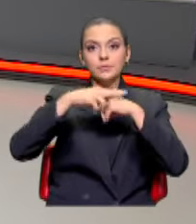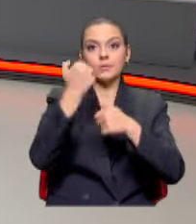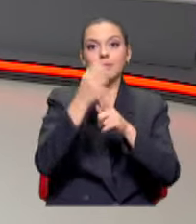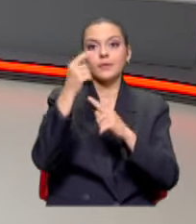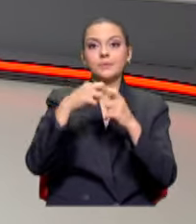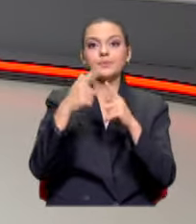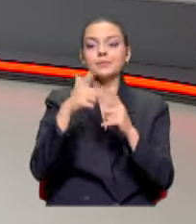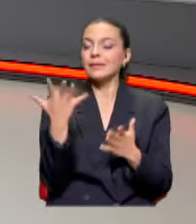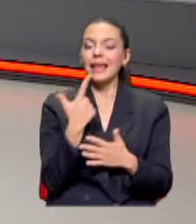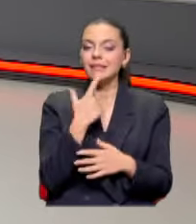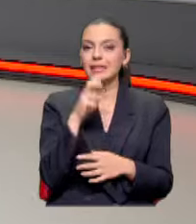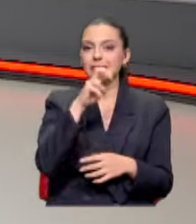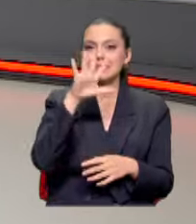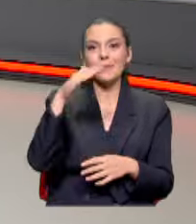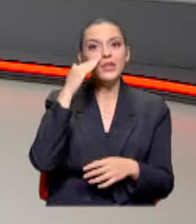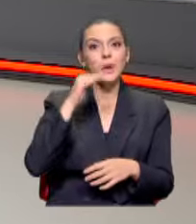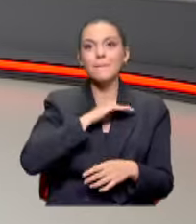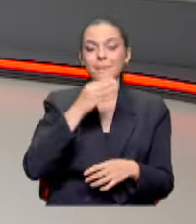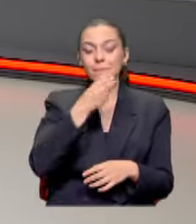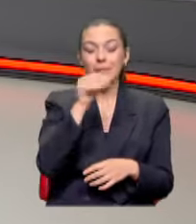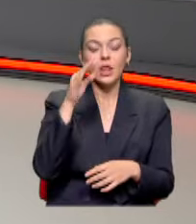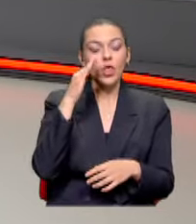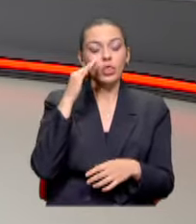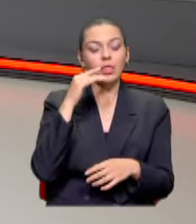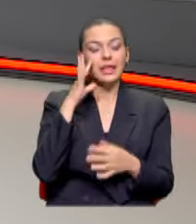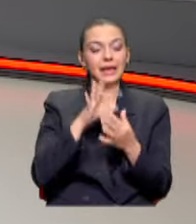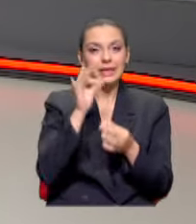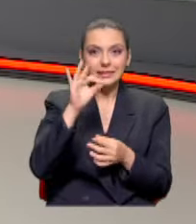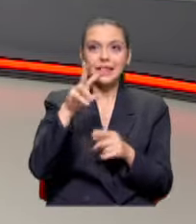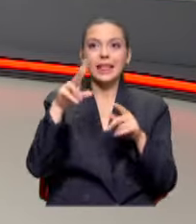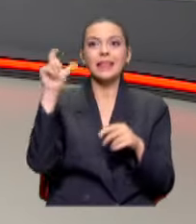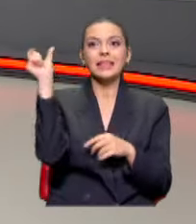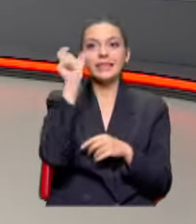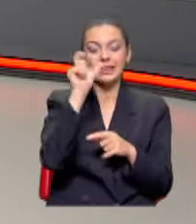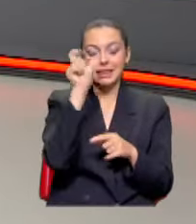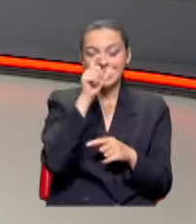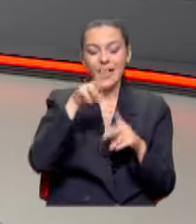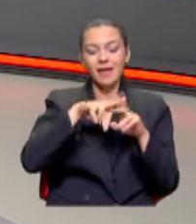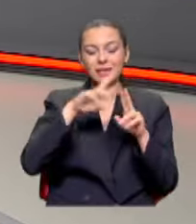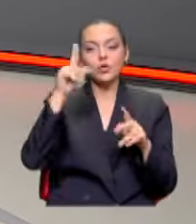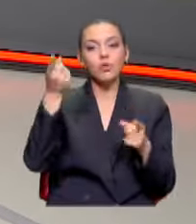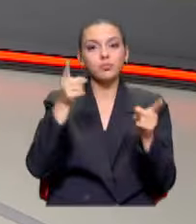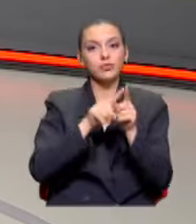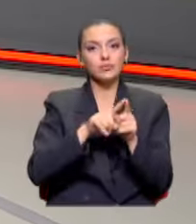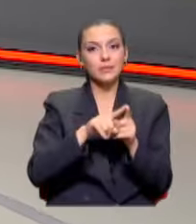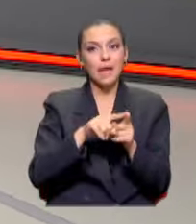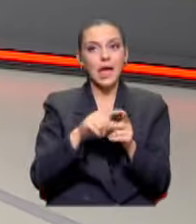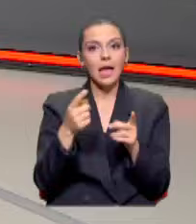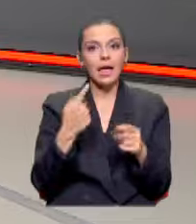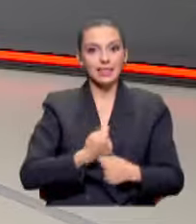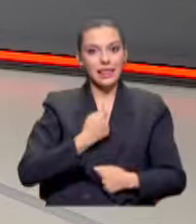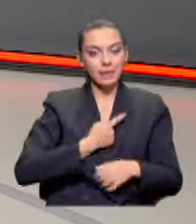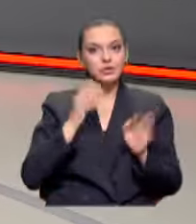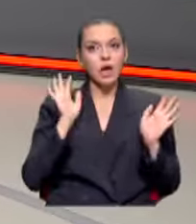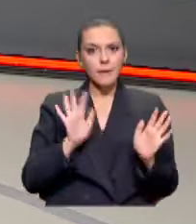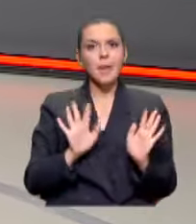85 milyonu Nazlı Hilal'in gölgesinde buluşturmayı dilemişti. 85 milyonu Nazlı Hilal'in gölgesinde